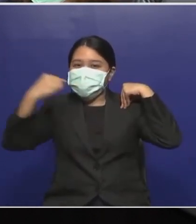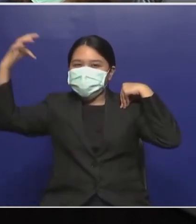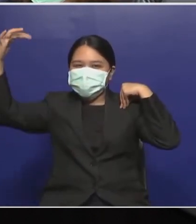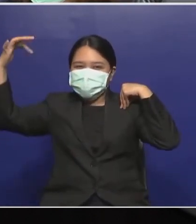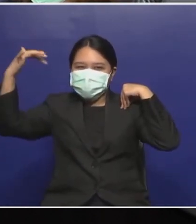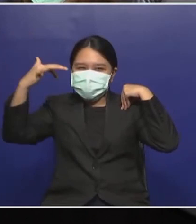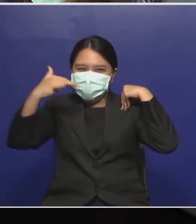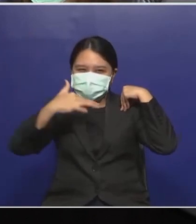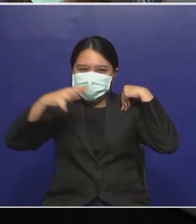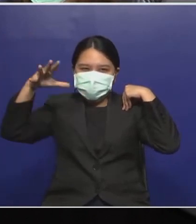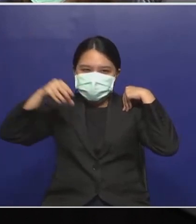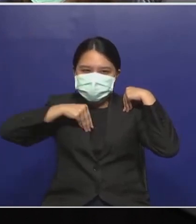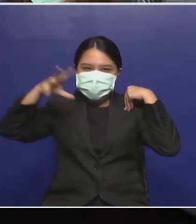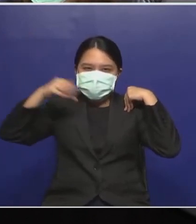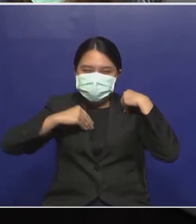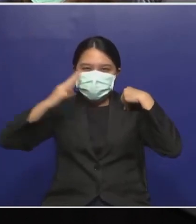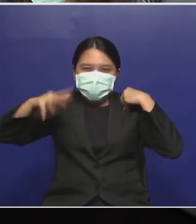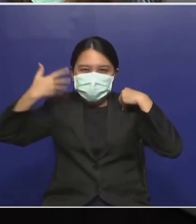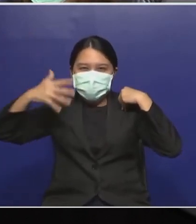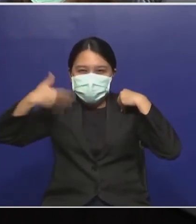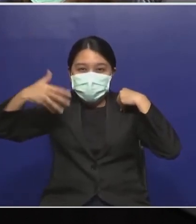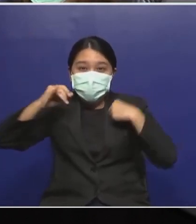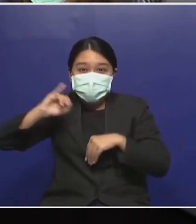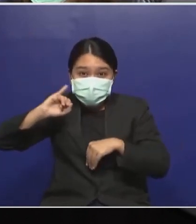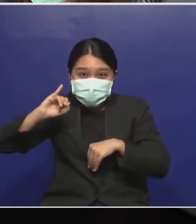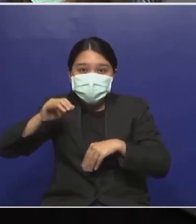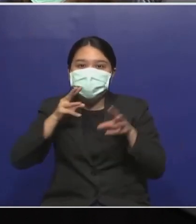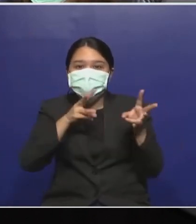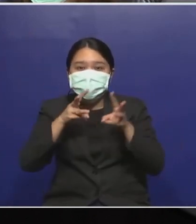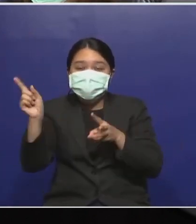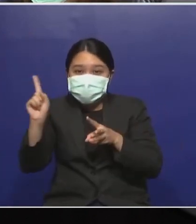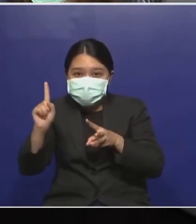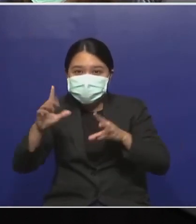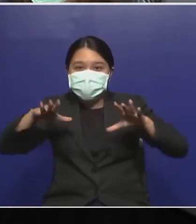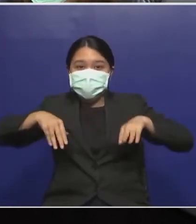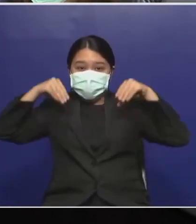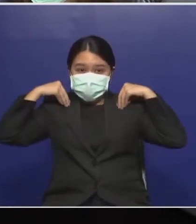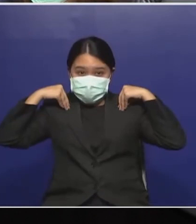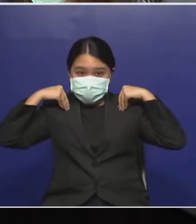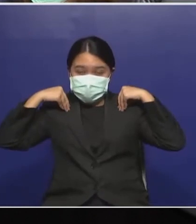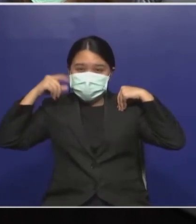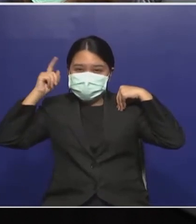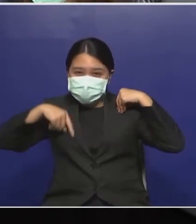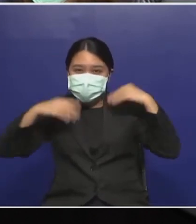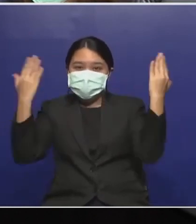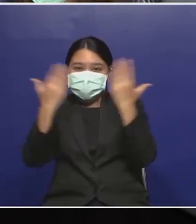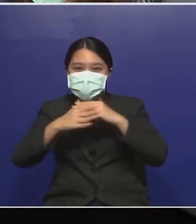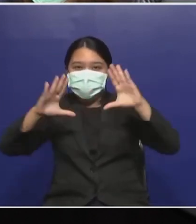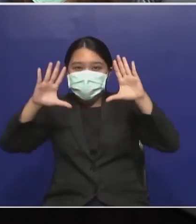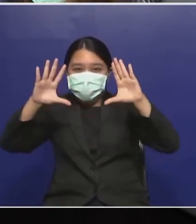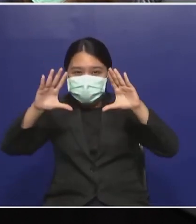ครวธีแค่ไขทำยไครับเราก็ต้องเปลี่ยนผ่านวมผือนหนานี้ให้มับางลง บางลง